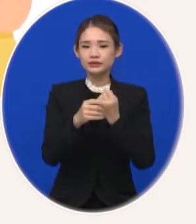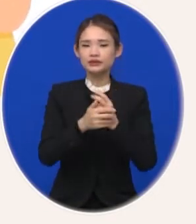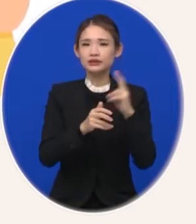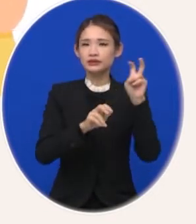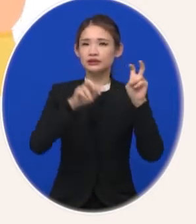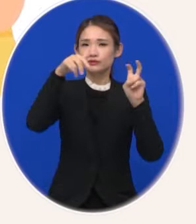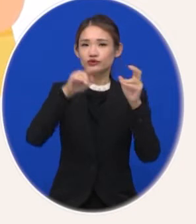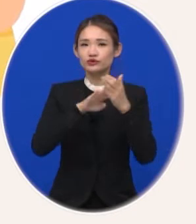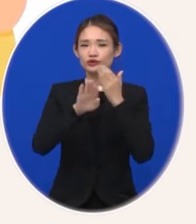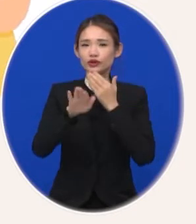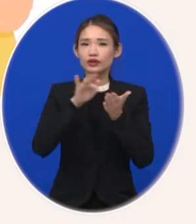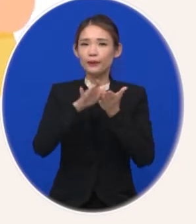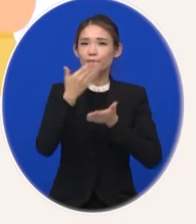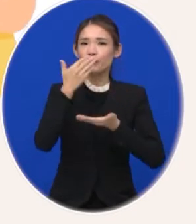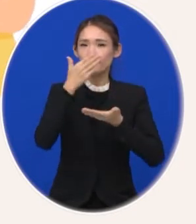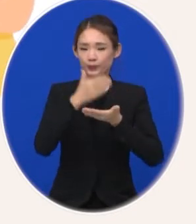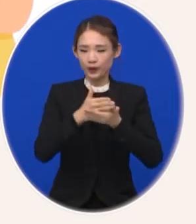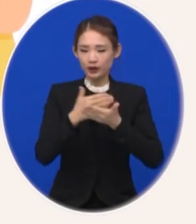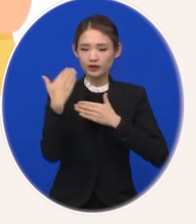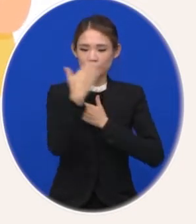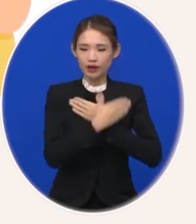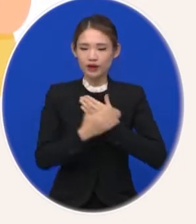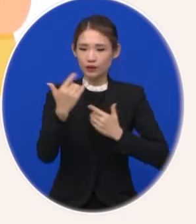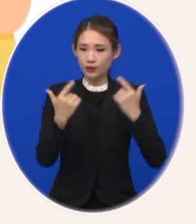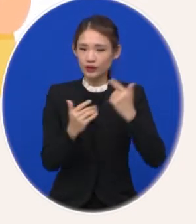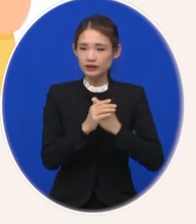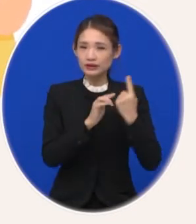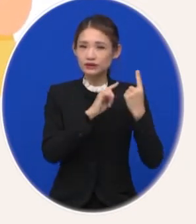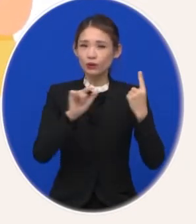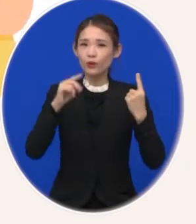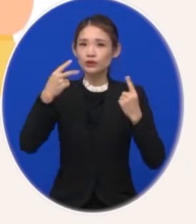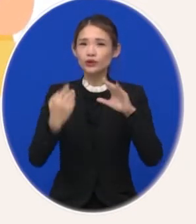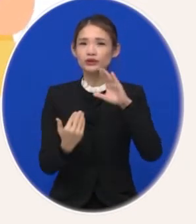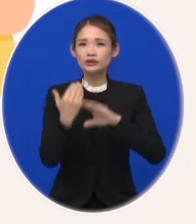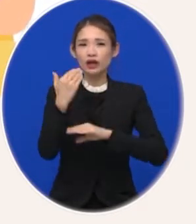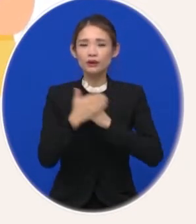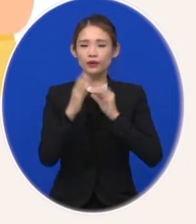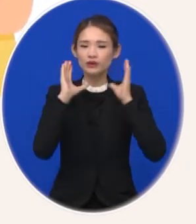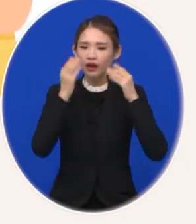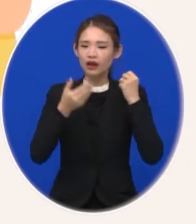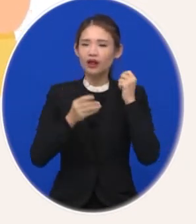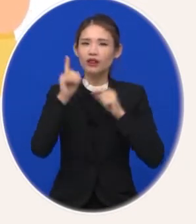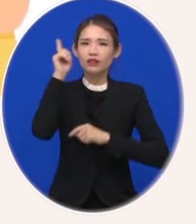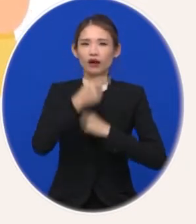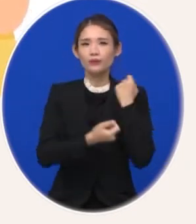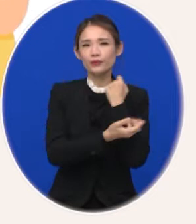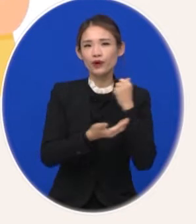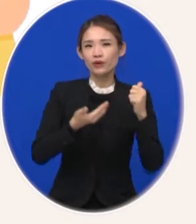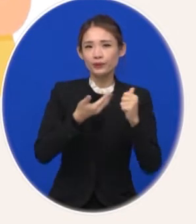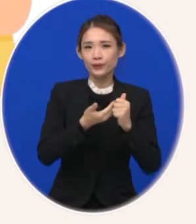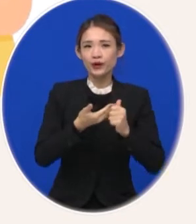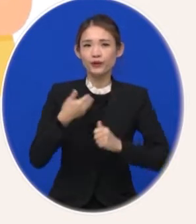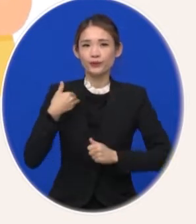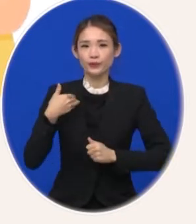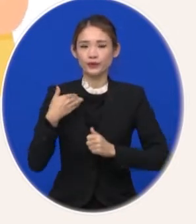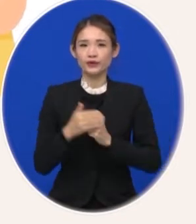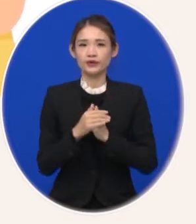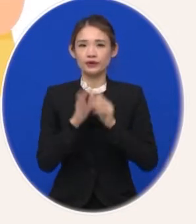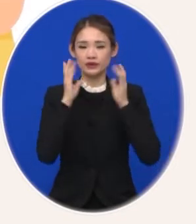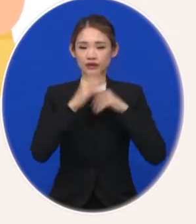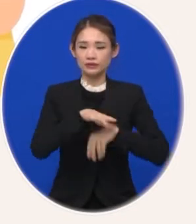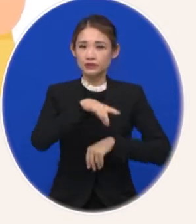사용을 금합니다. 체내 온도를 1.5도 이상 올리는 것은 태아에 부정적 영향을 미칠 수 있습니다. 특히